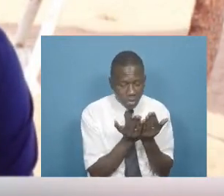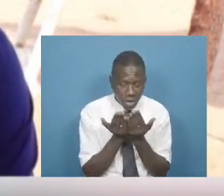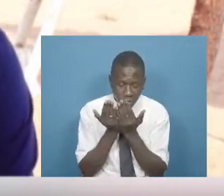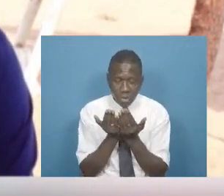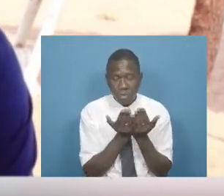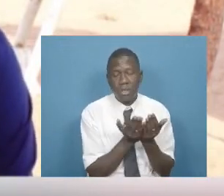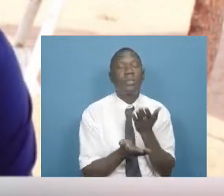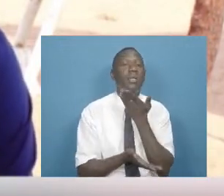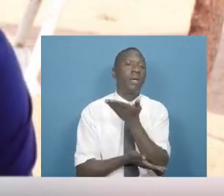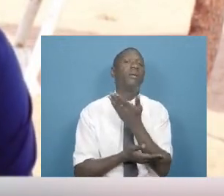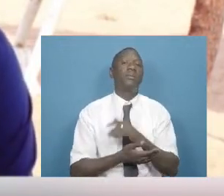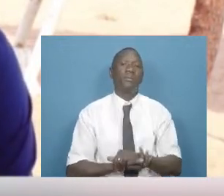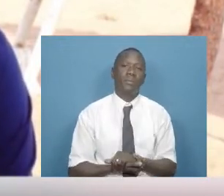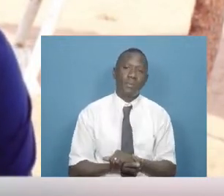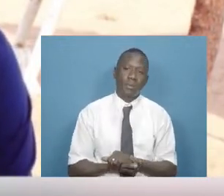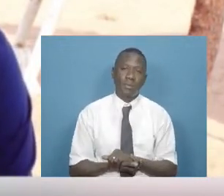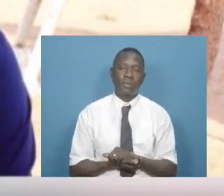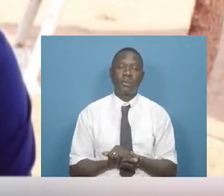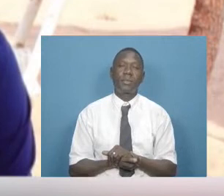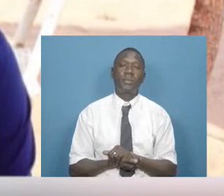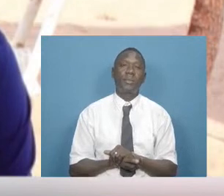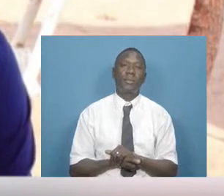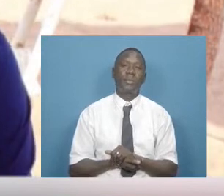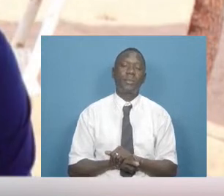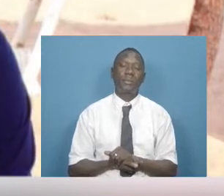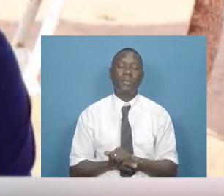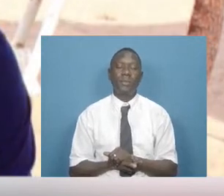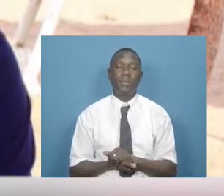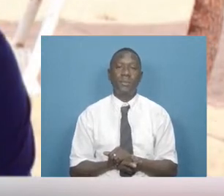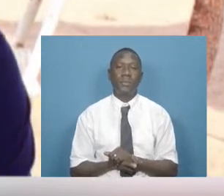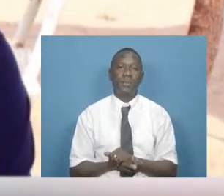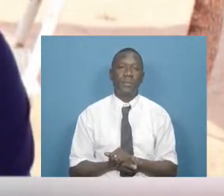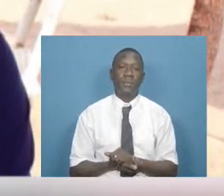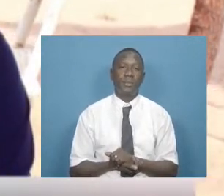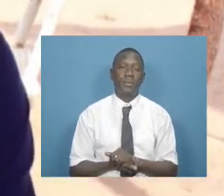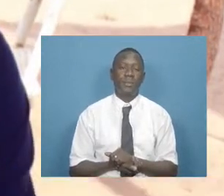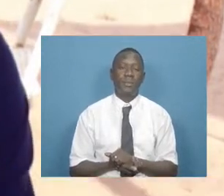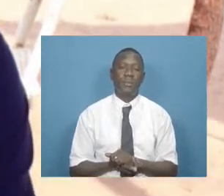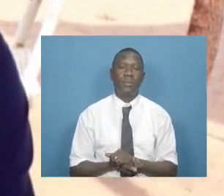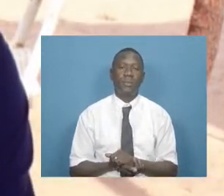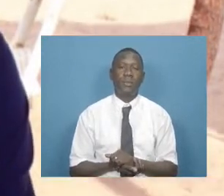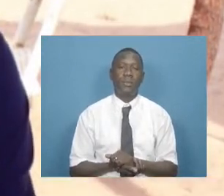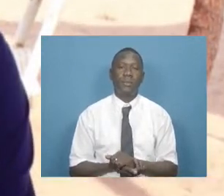الرجيم بسم الله الرحمن